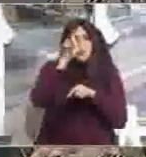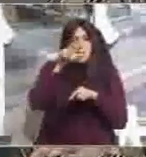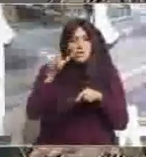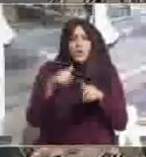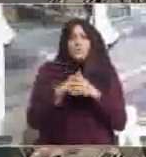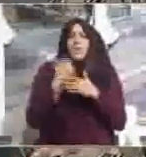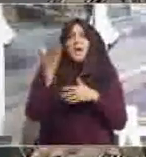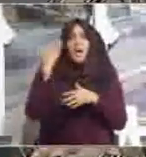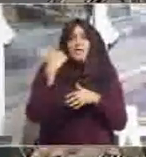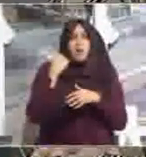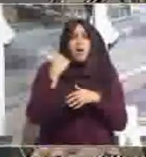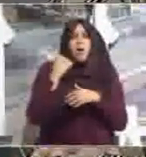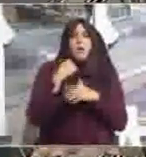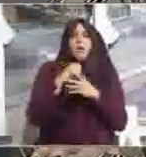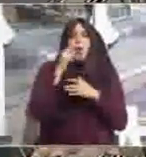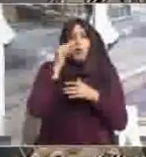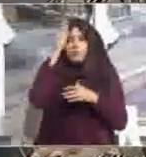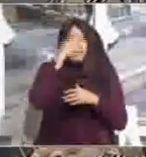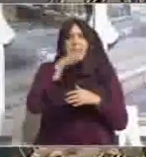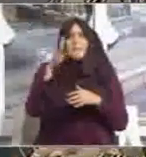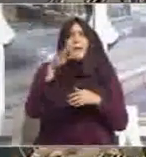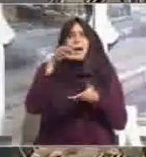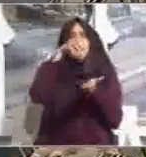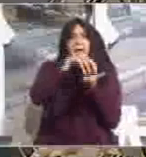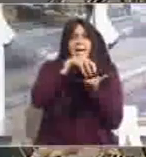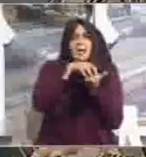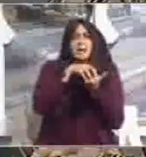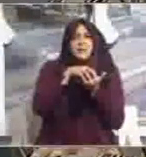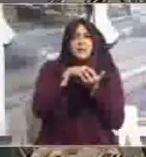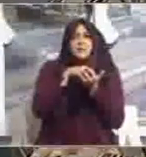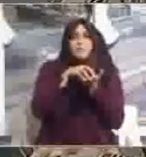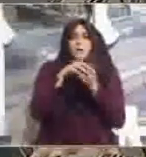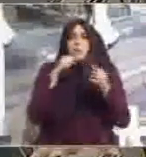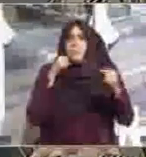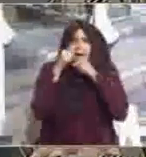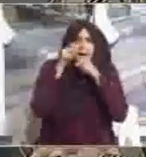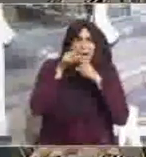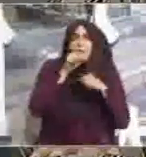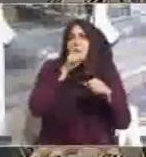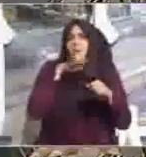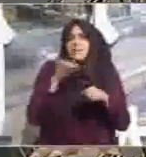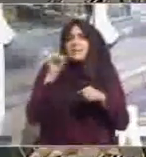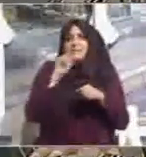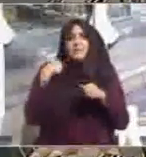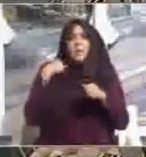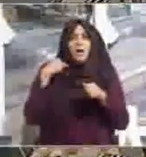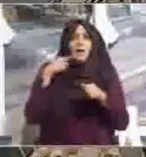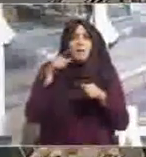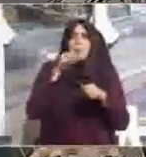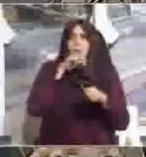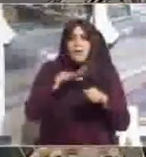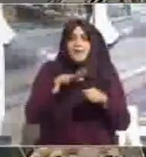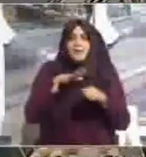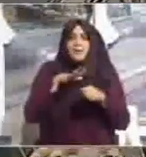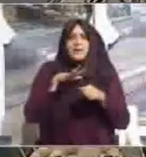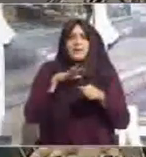مكة حاول أن يصارعه. أيوة. قالوا: فإن غلبتني اعترف، ادخل في الإسلام. ادخل